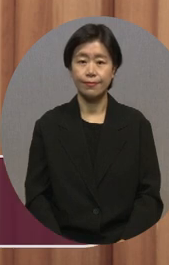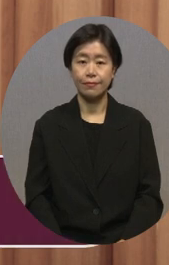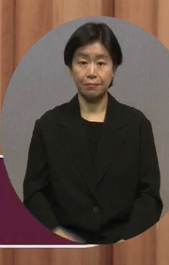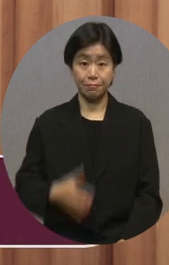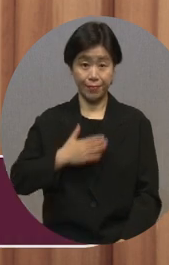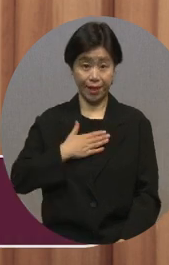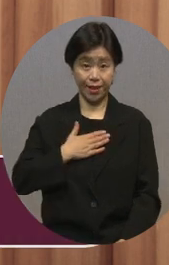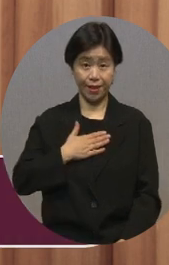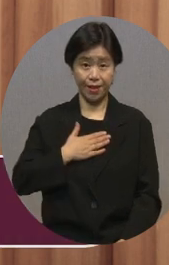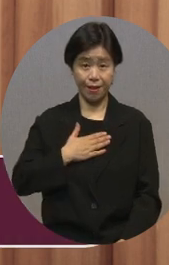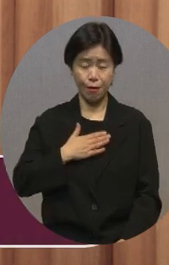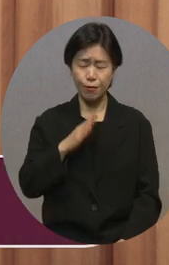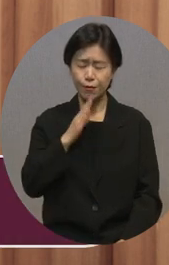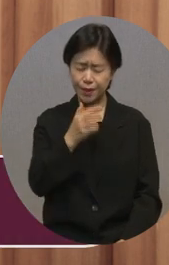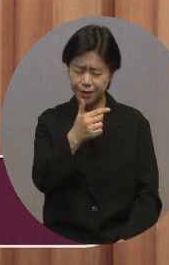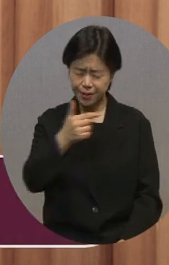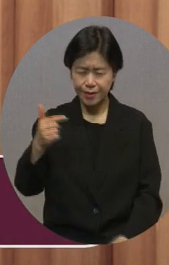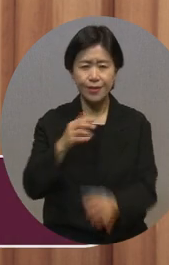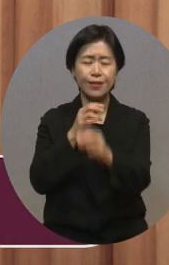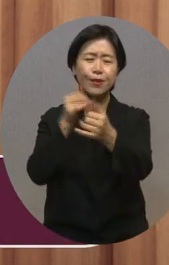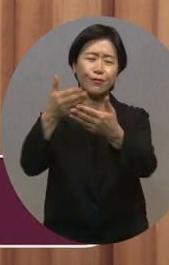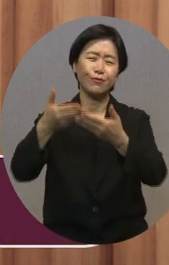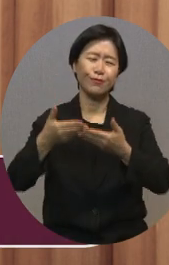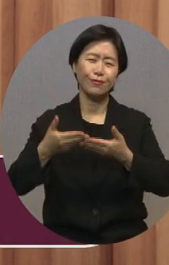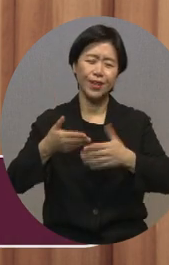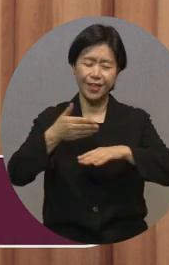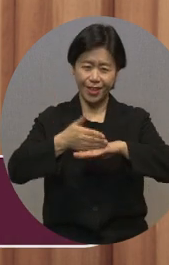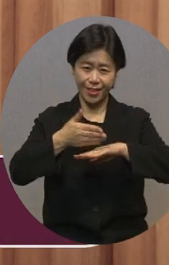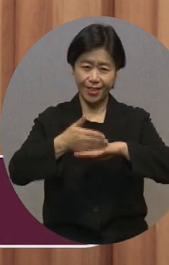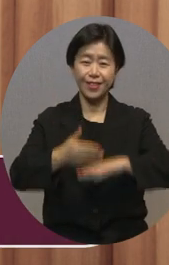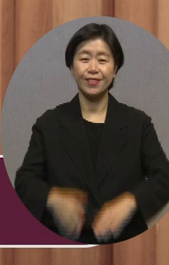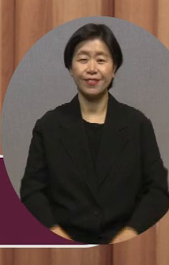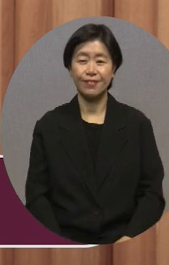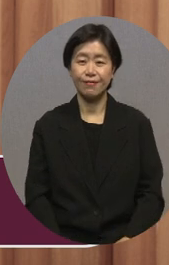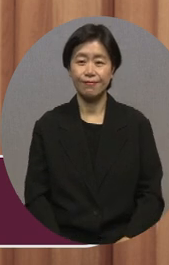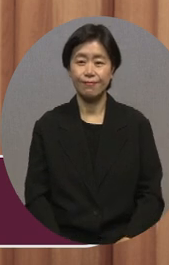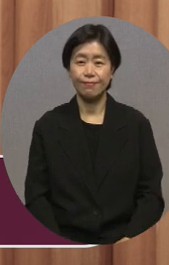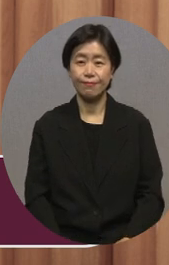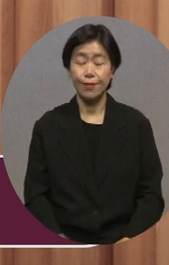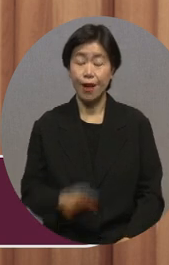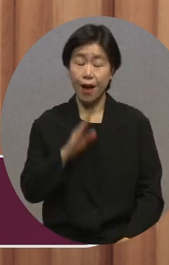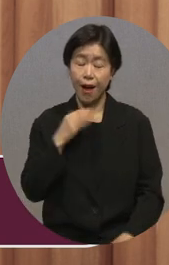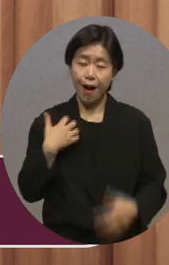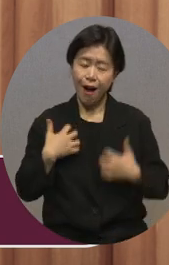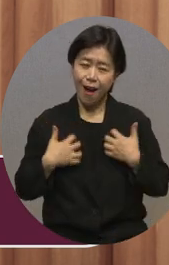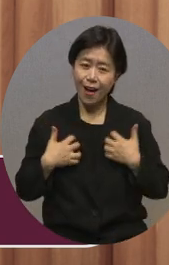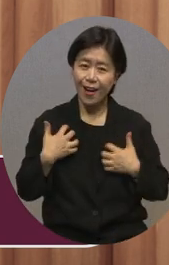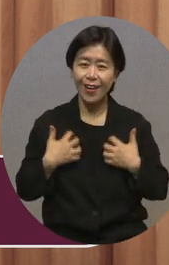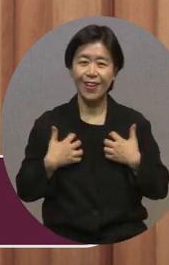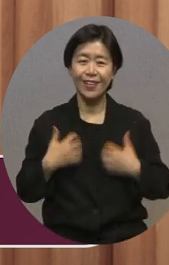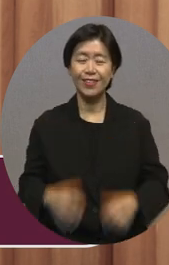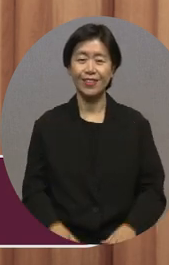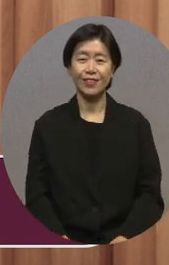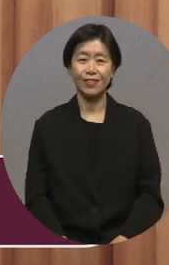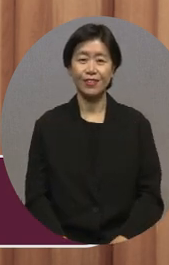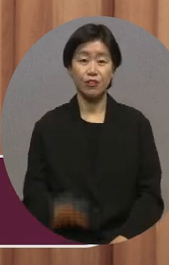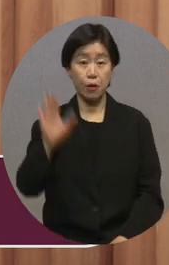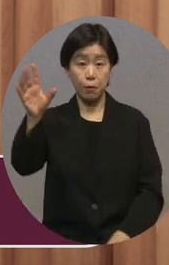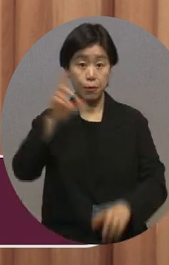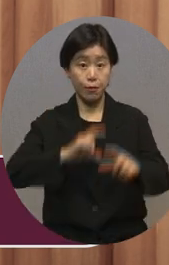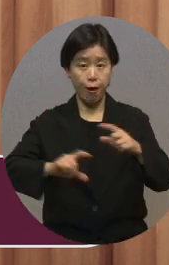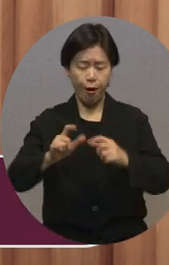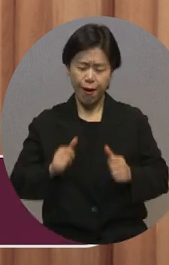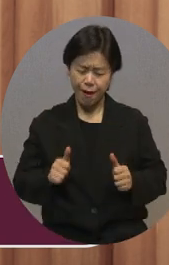저에게 너무 큰 선을 주셔서 감사드립니다. 정말 정말 기뻐요.